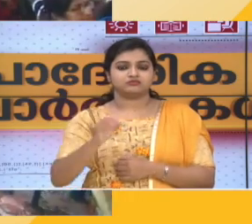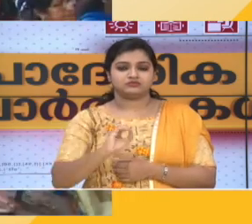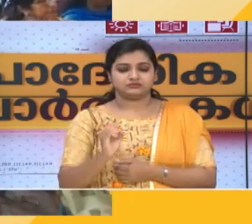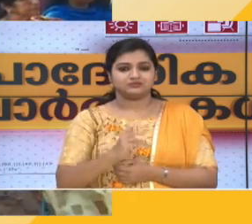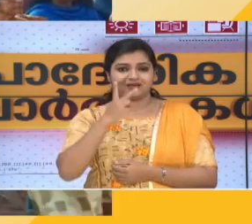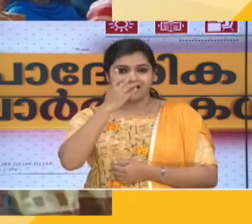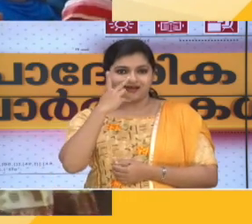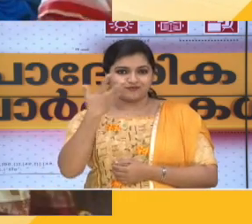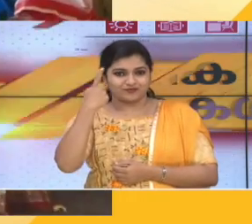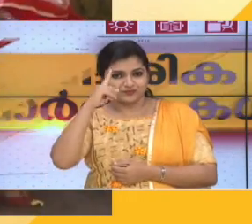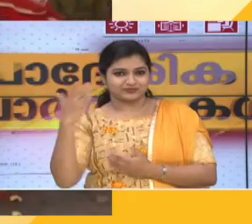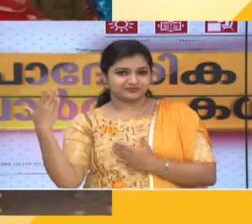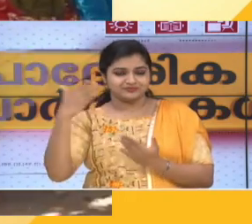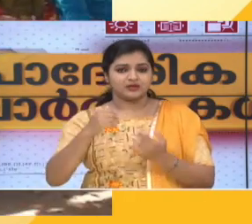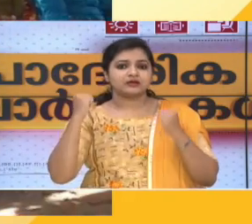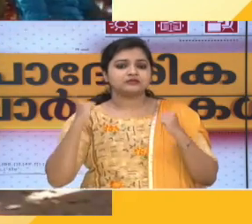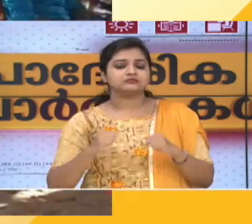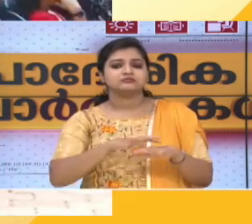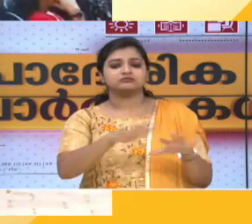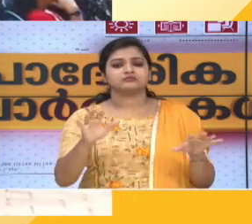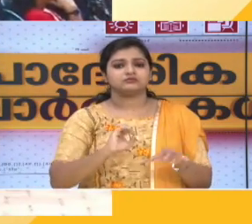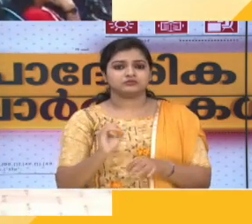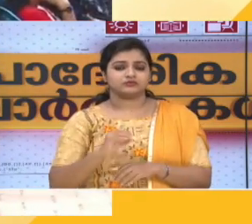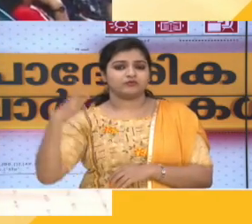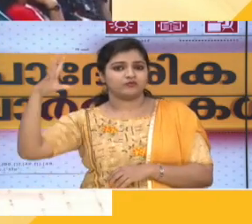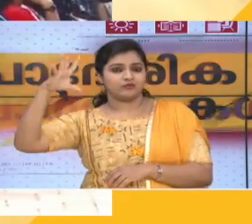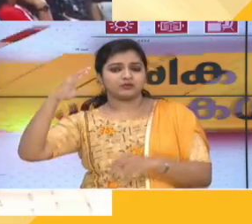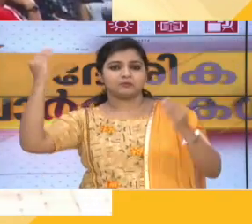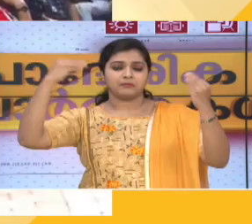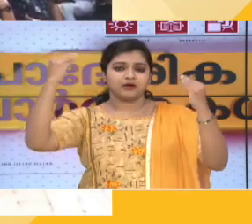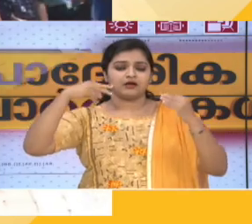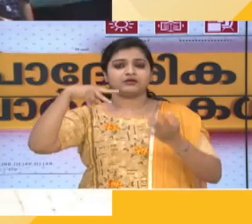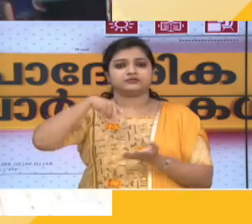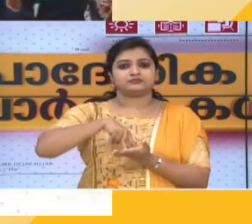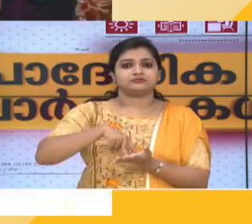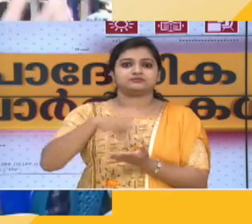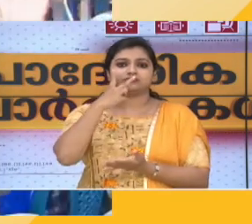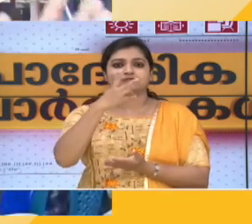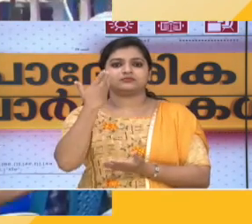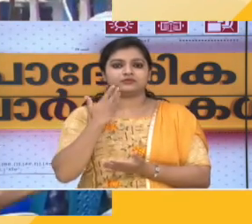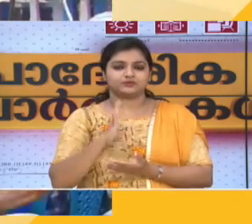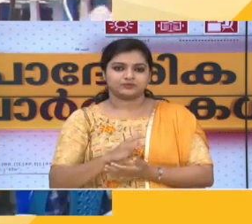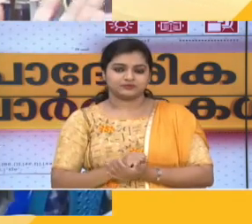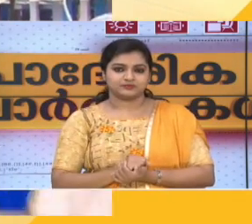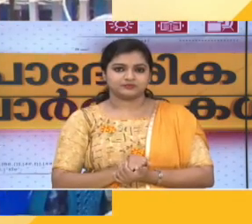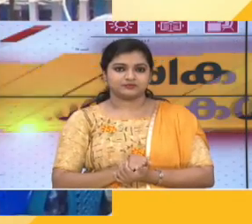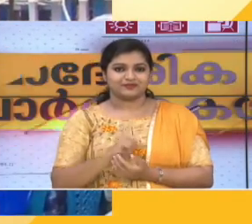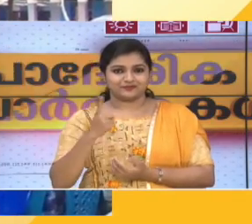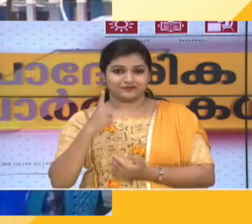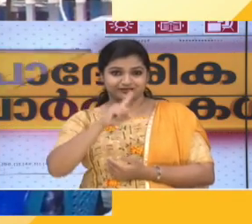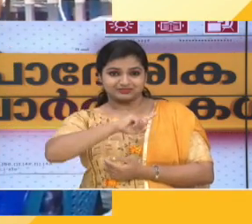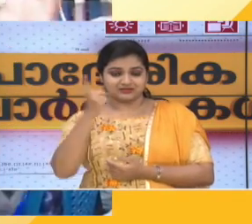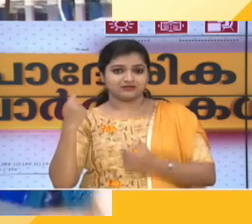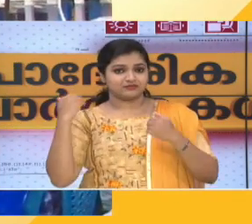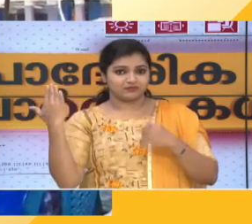തന്നെ. വേണ്ടത്ര ഇരിപ്പിടങ്ങൾ പോലുമില്ലാതെ വെയിലും മഴയും കൊണ്ടാണ് കലാപ്രേമികൾ മേള ആസ്വദിക്കുന്നത്. ഫസ്റ്റിലത്തെ ദിവസം തന്നെ ഇവിടെ ഇരിക്കാനുള്ള ഇരിപ്പിടം